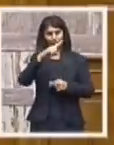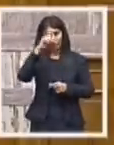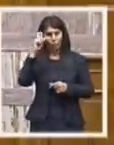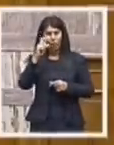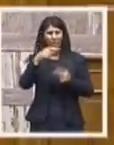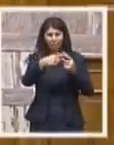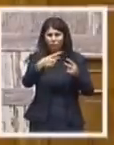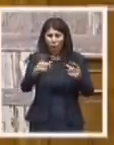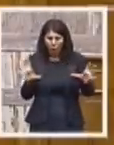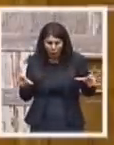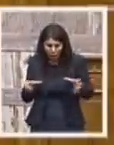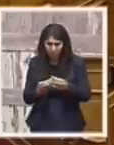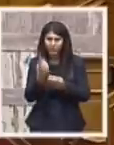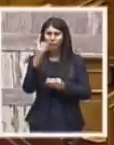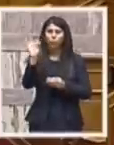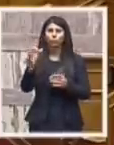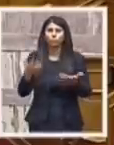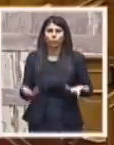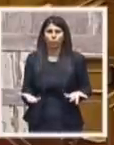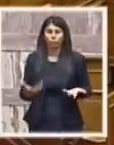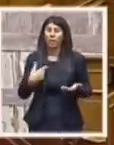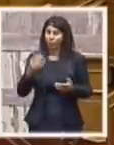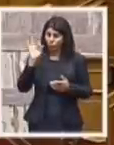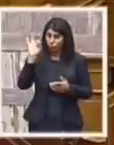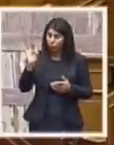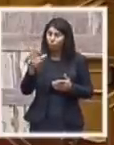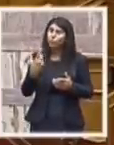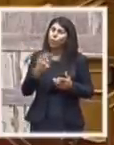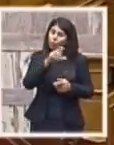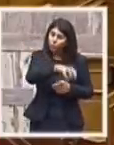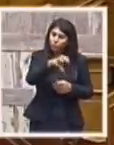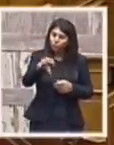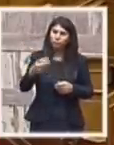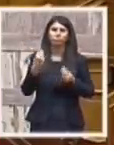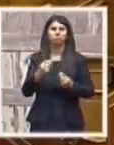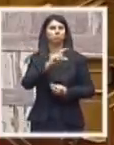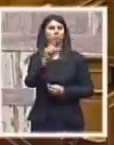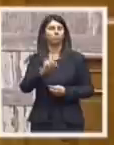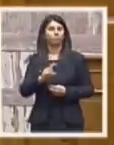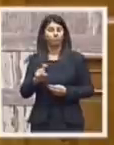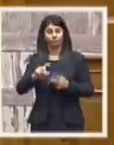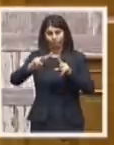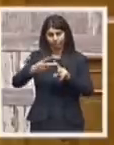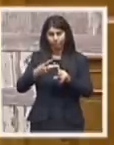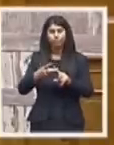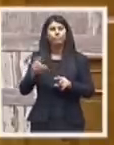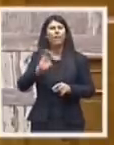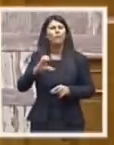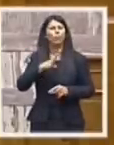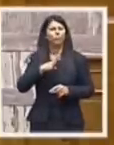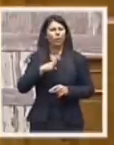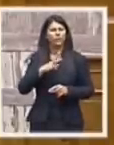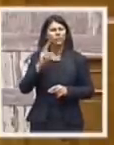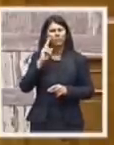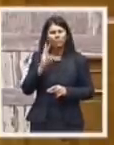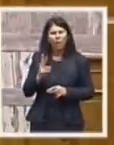πάντρεμα αυτών των επιδιώξεων με σκοπό την ευημερία κάθε κράτους. Επιπλέον, ο Ευρωπαίος πολίτης νιώθει πως η εξουσία